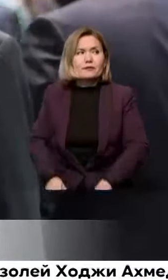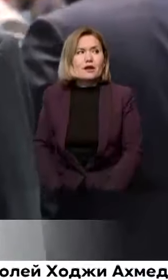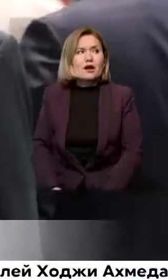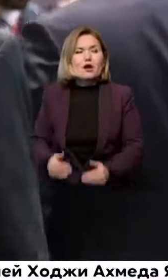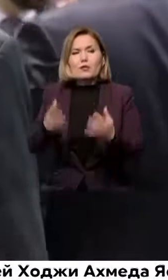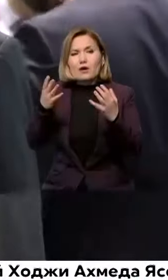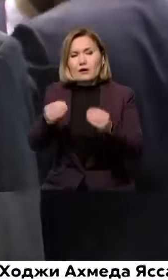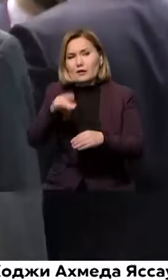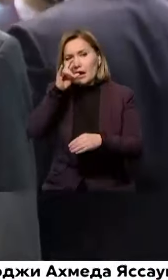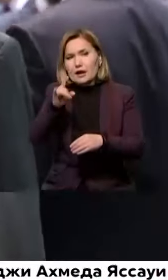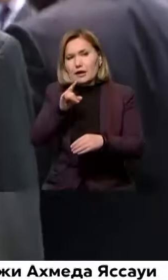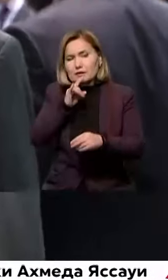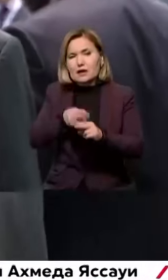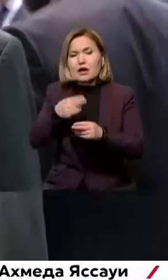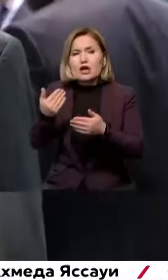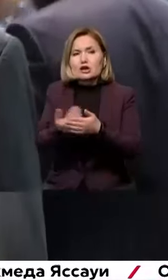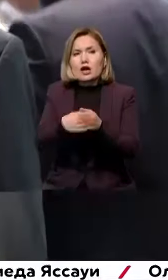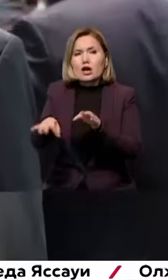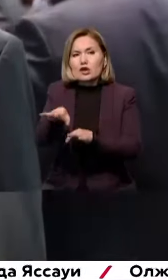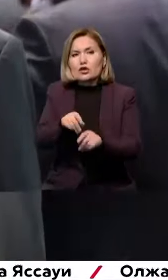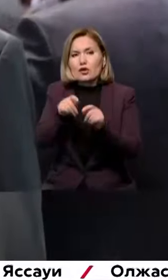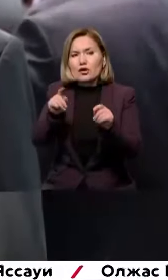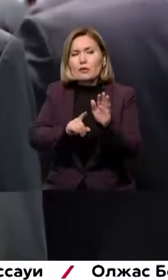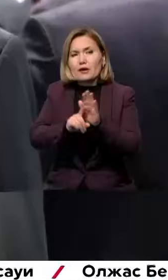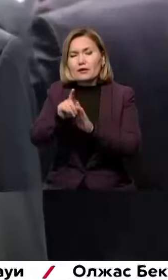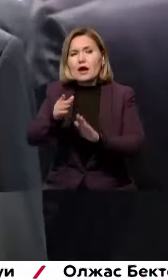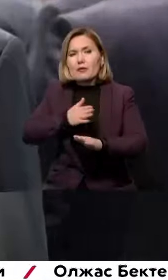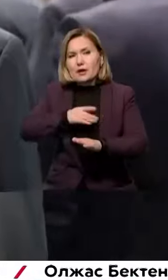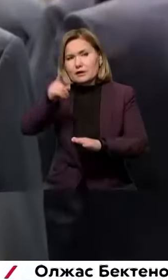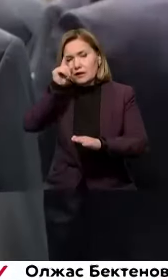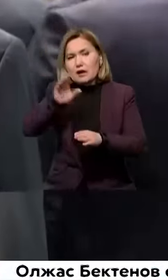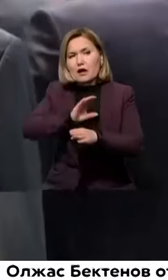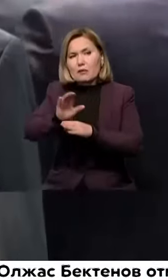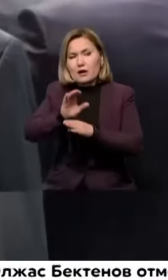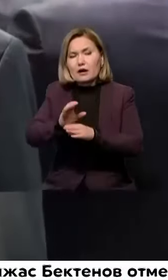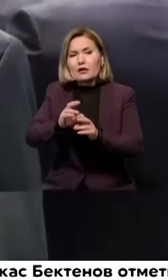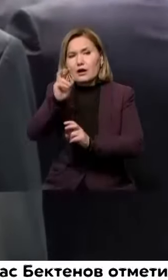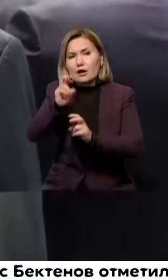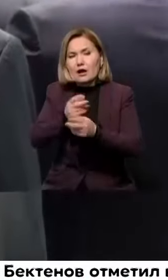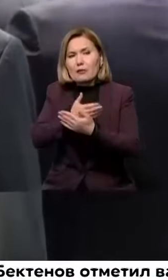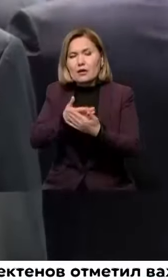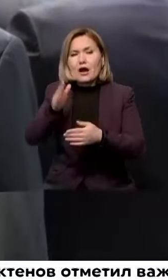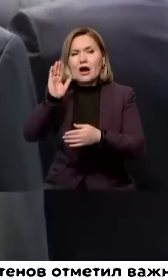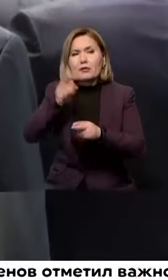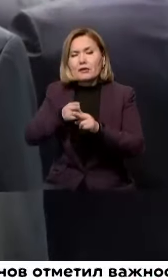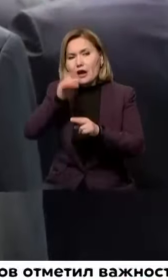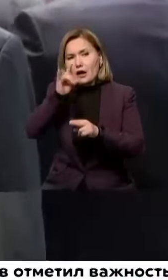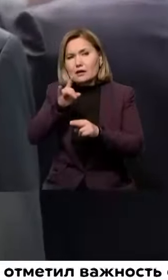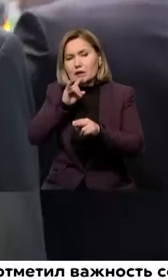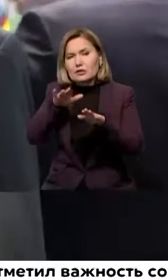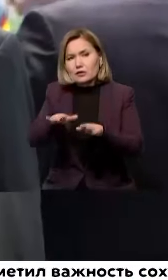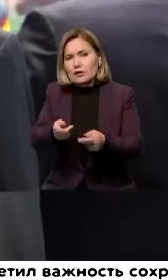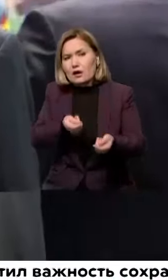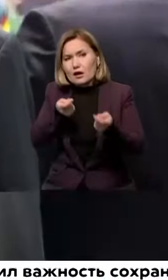Бүгінгі келісім Қазақстанмен арадағы жаңа жобамыздың бастауы болды. Біз Германияда шығарылатын өнімдеріміздің бәрін алдағы уақытта Қазақстанда да